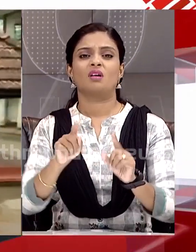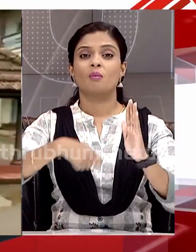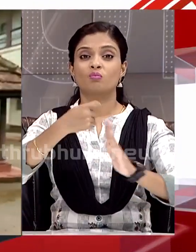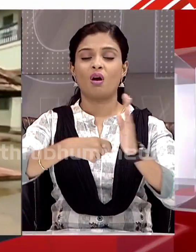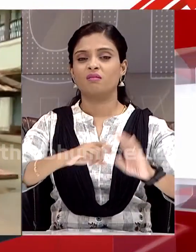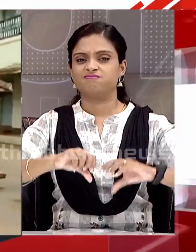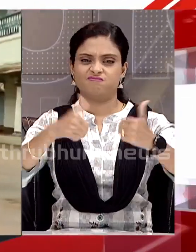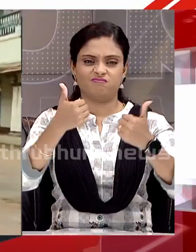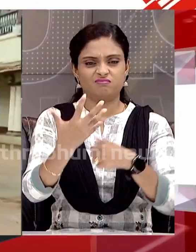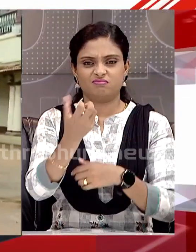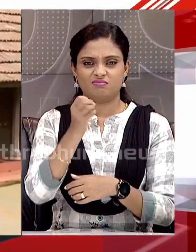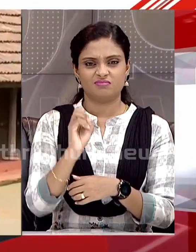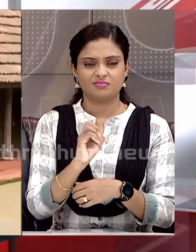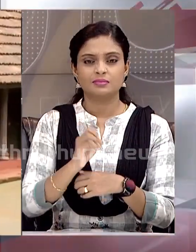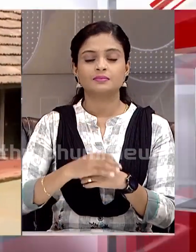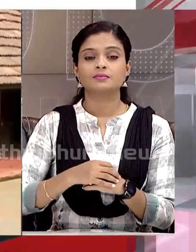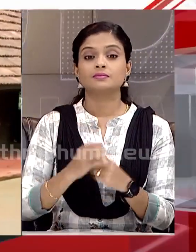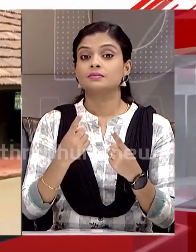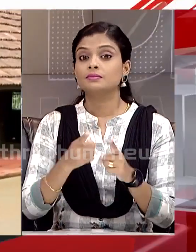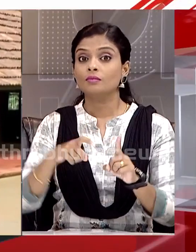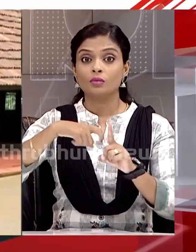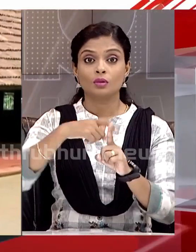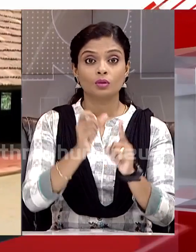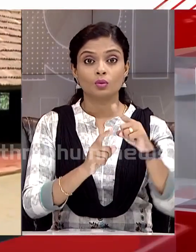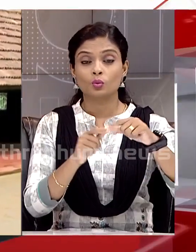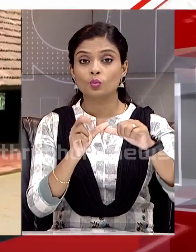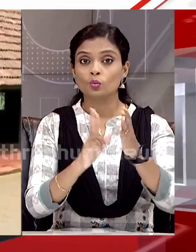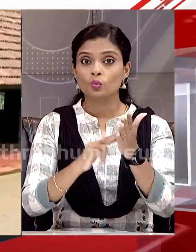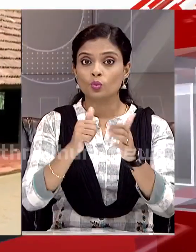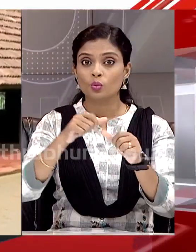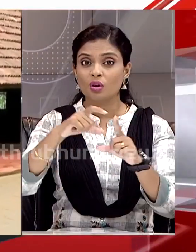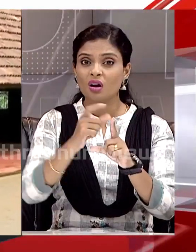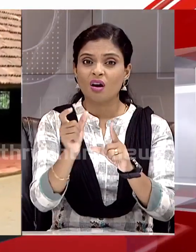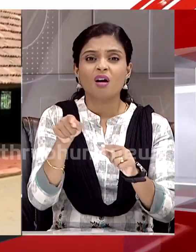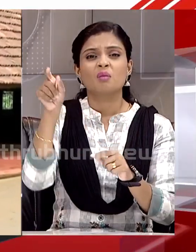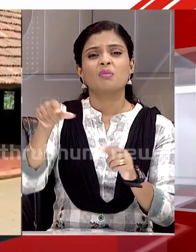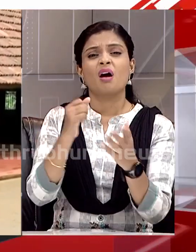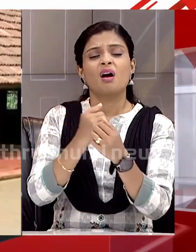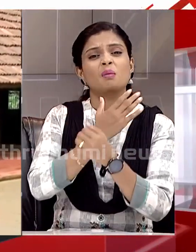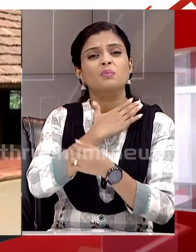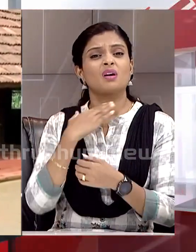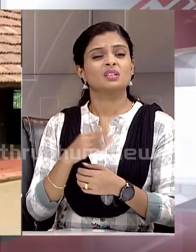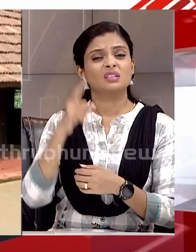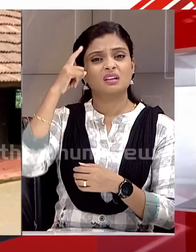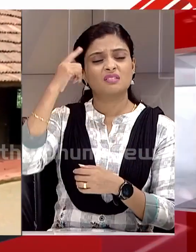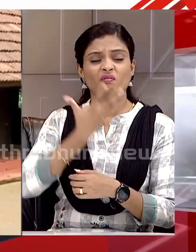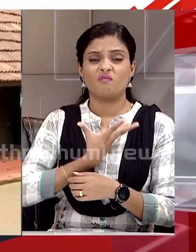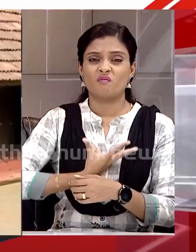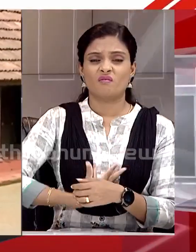എന്തായാലും കുട്ടനാടിനെ സംബന്ധിച്ചിടത്തോളം അദ്ദേഹത്തിന്റെ വിയോഗം തീരാ നഷ്ടമാണ് എന്നുള്ള കാര്യത്തിൽ ഒരു സംശയവുമില്ല.